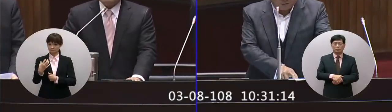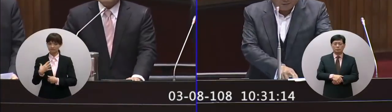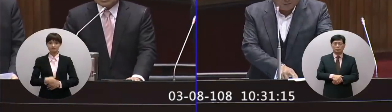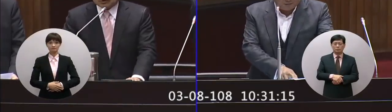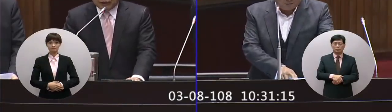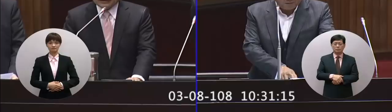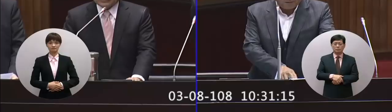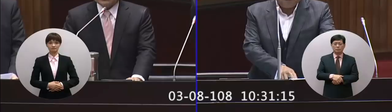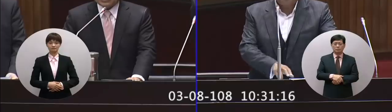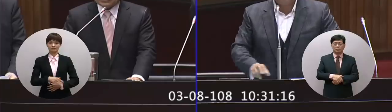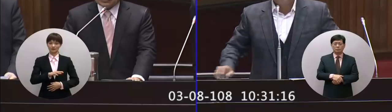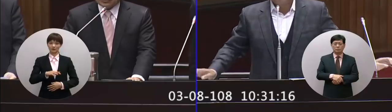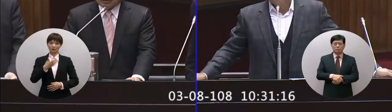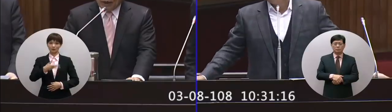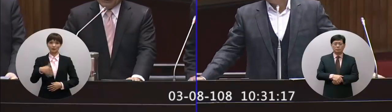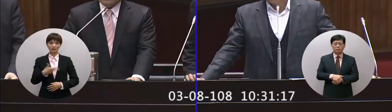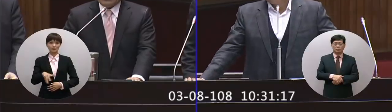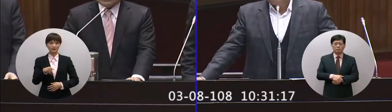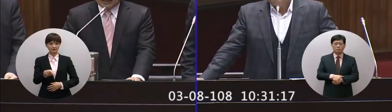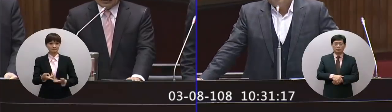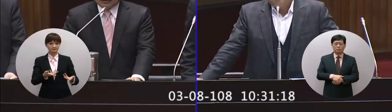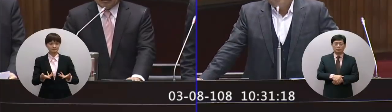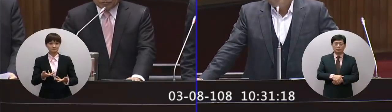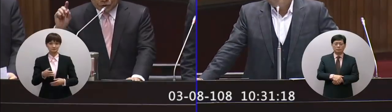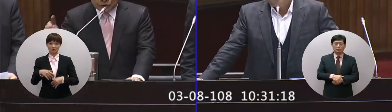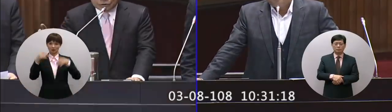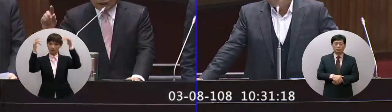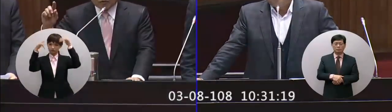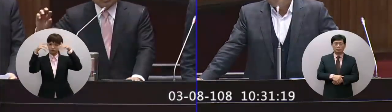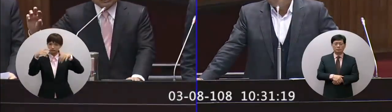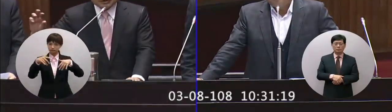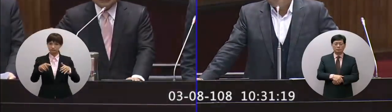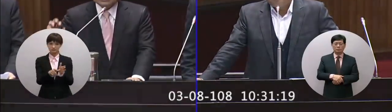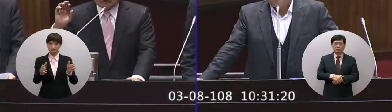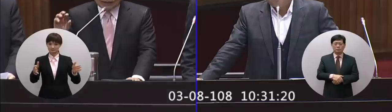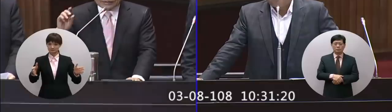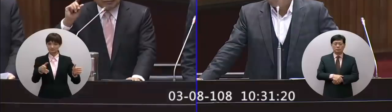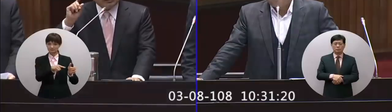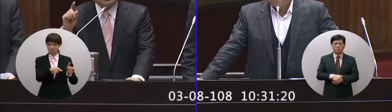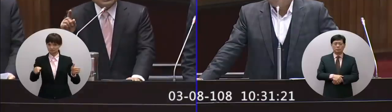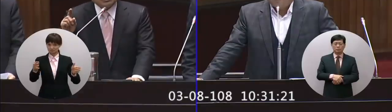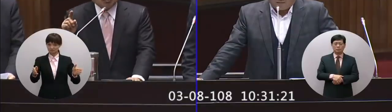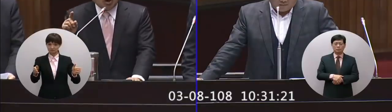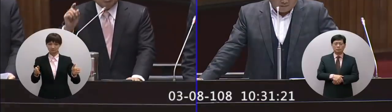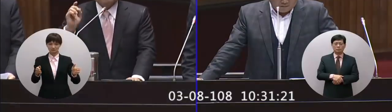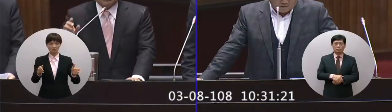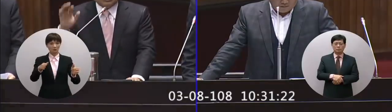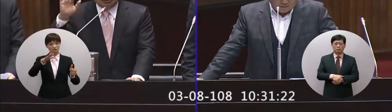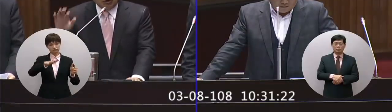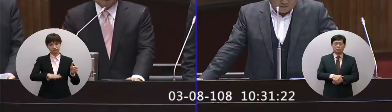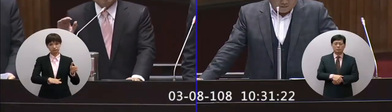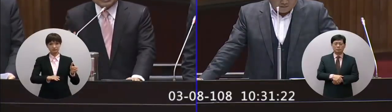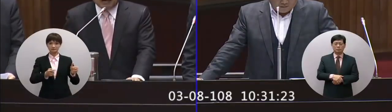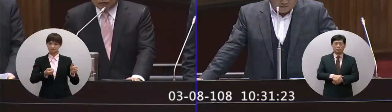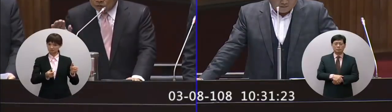有关这个水情，确实因为降雨起先过去这段时间没有预期的多，所